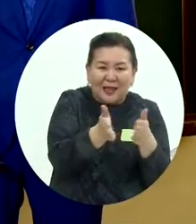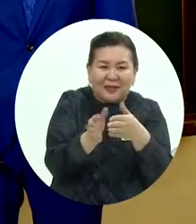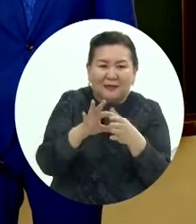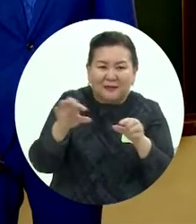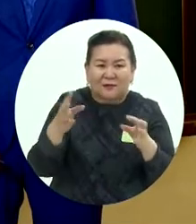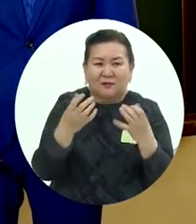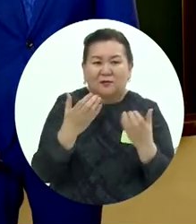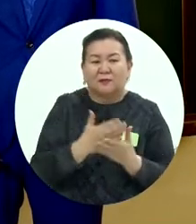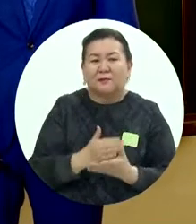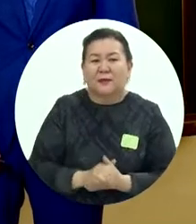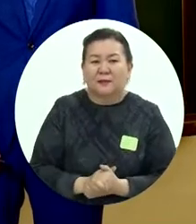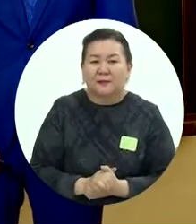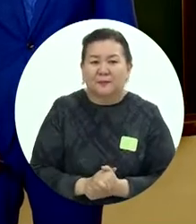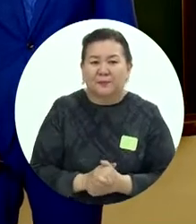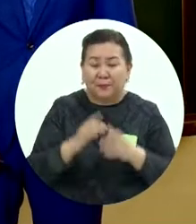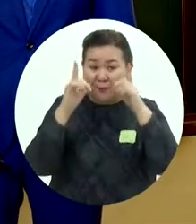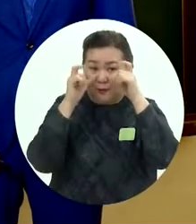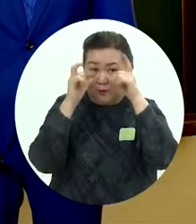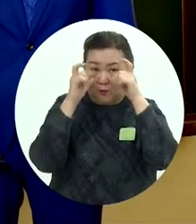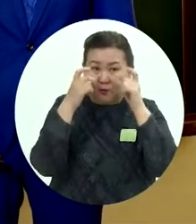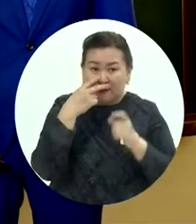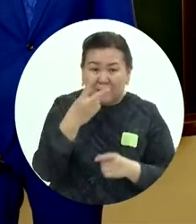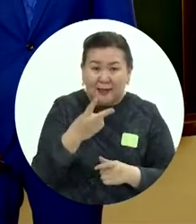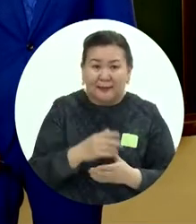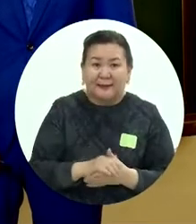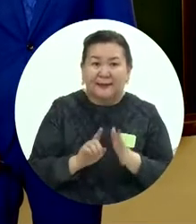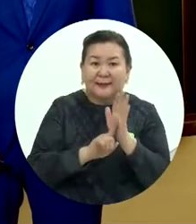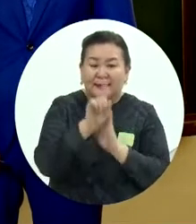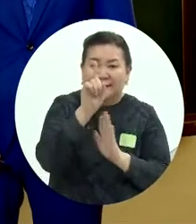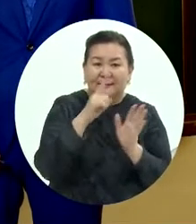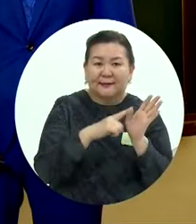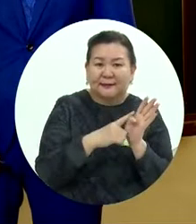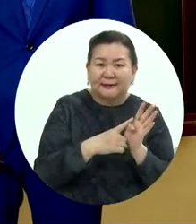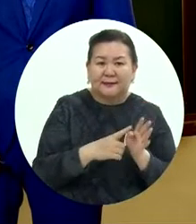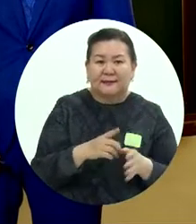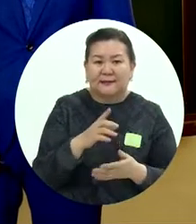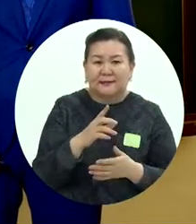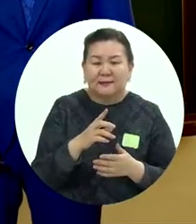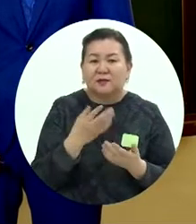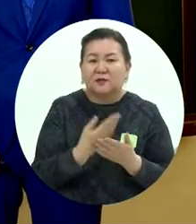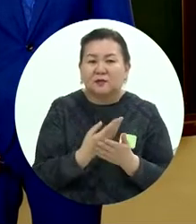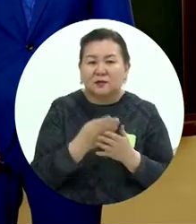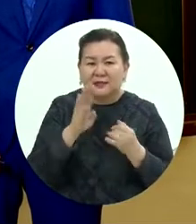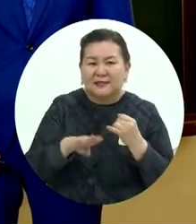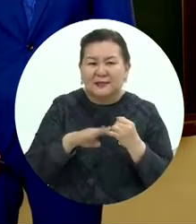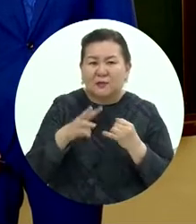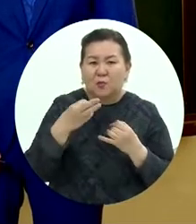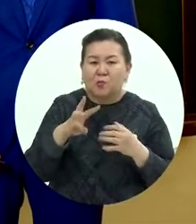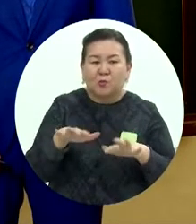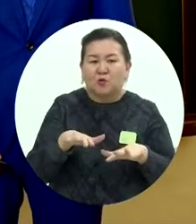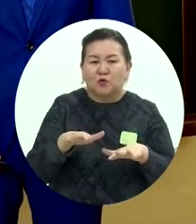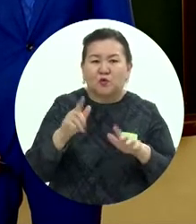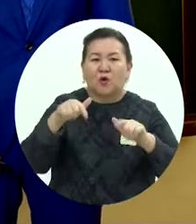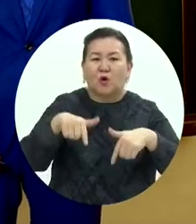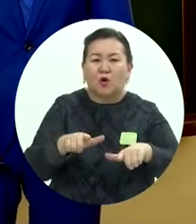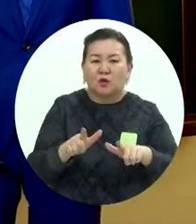гэхэмчлэнгээр. За зургаас харахад эхнийх нь бол эцсийн морион. Өөрөөр хэлэх юм бол мөсөн гол